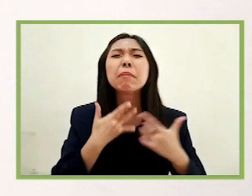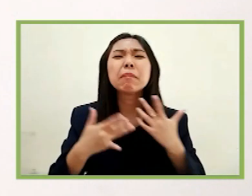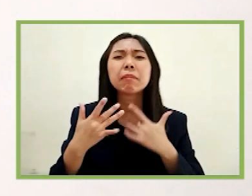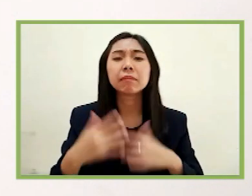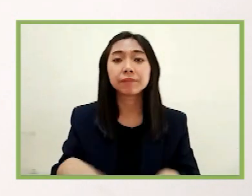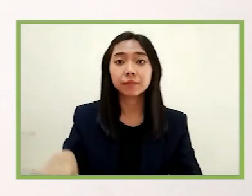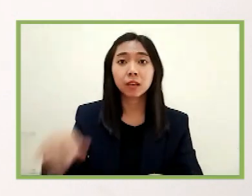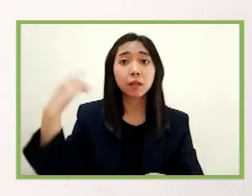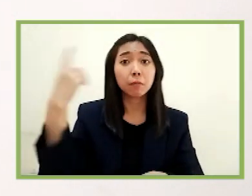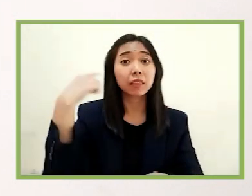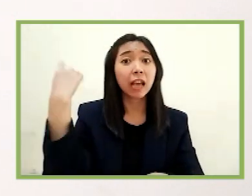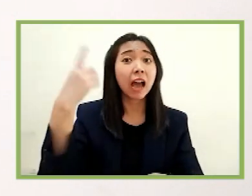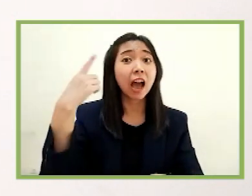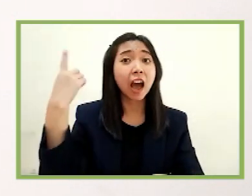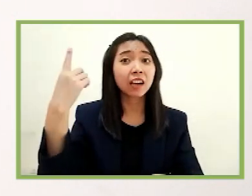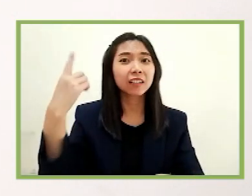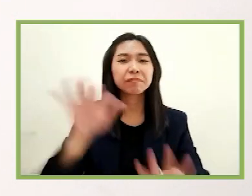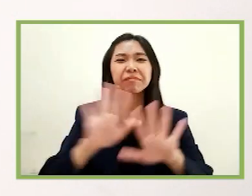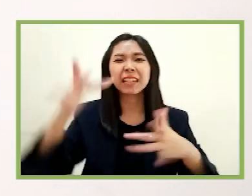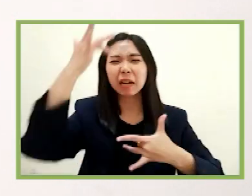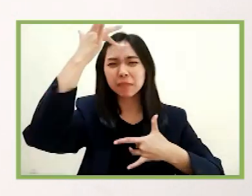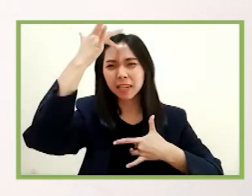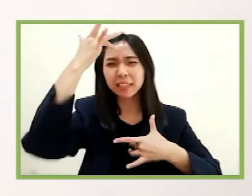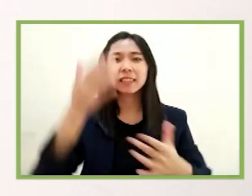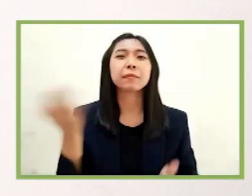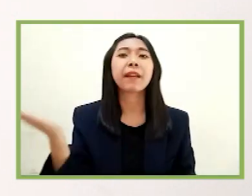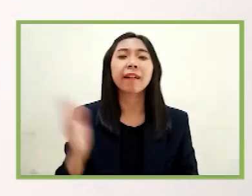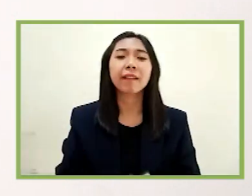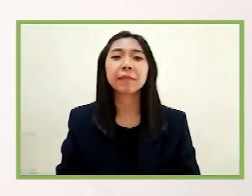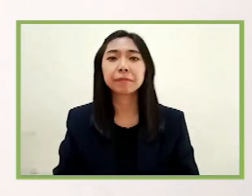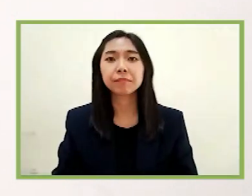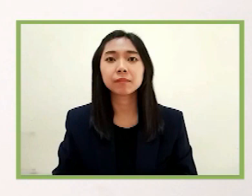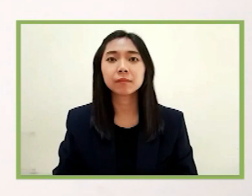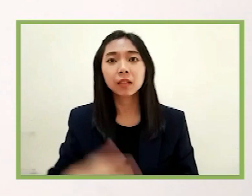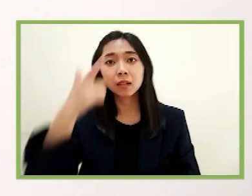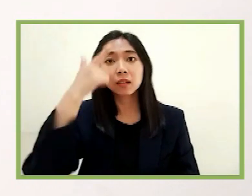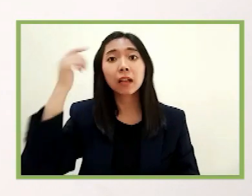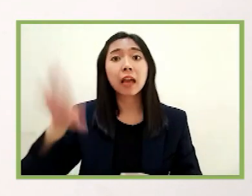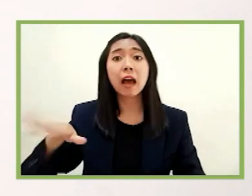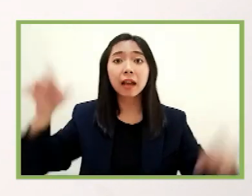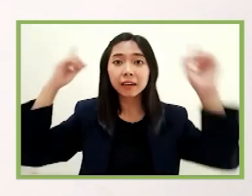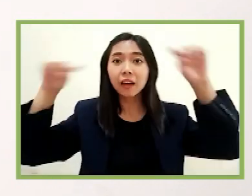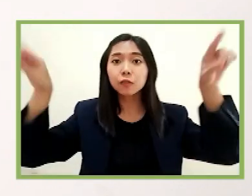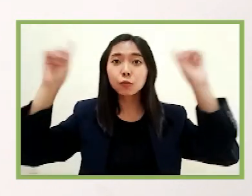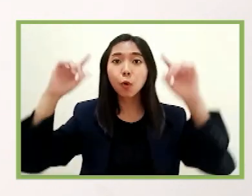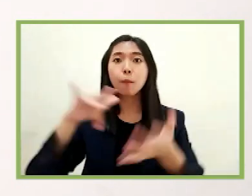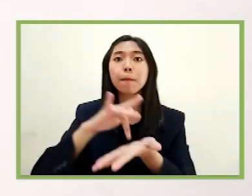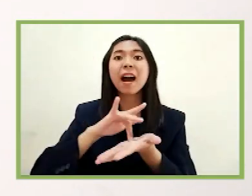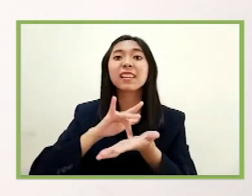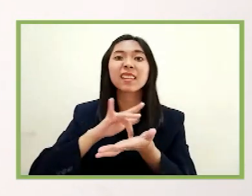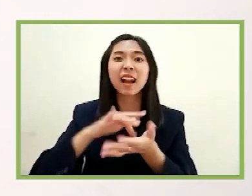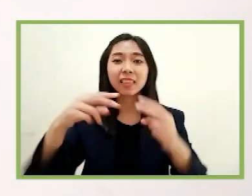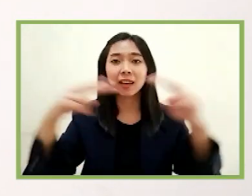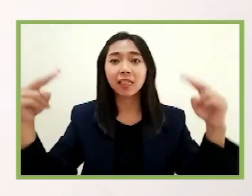matahari atau panas terik tidak akan menimpa Mereka lagi sebab anak domba yang di tengah-tengah takhta